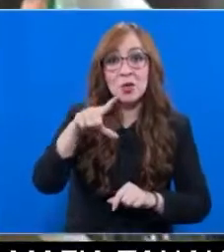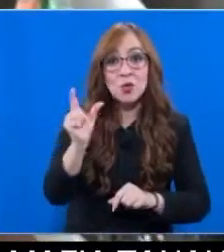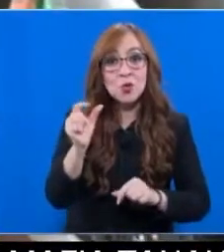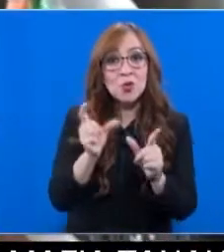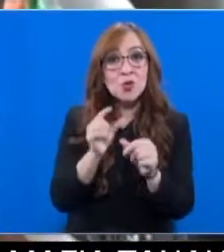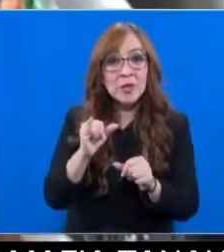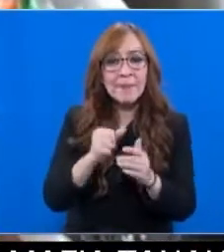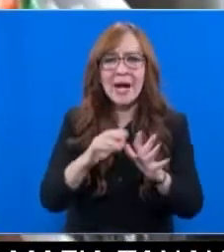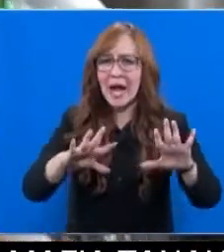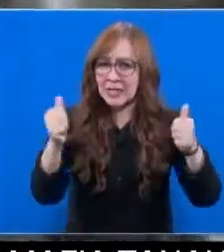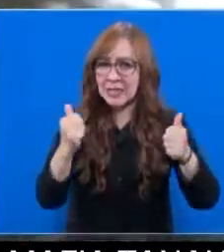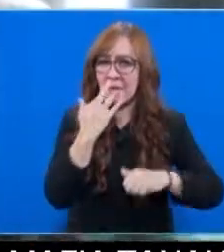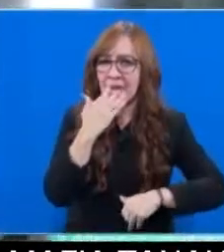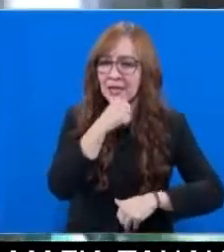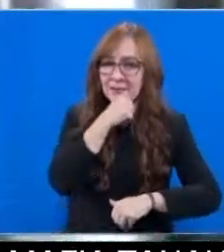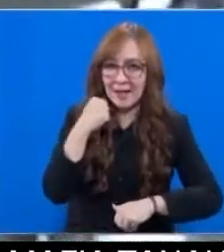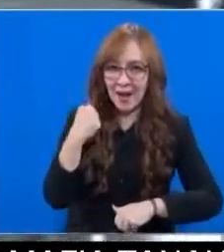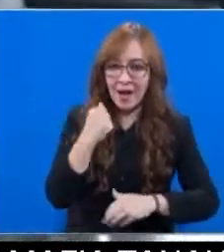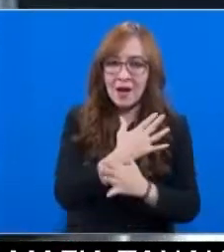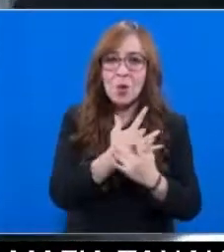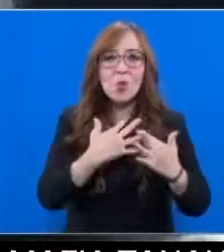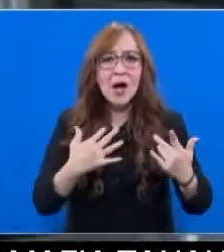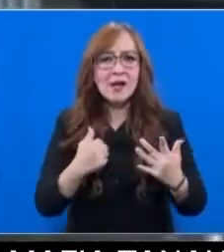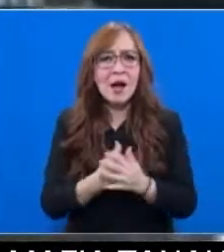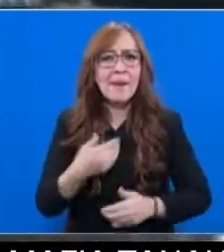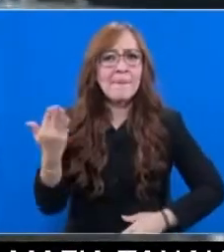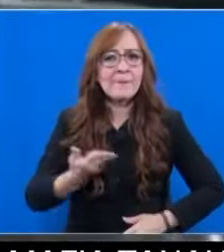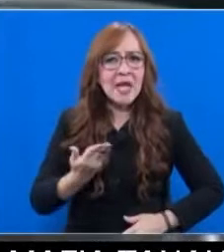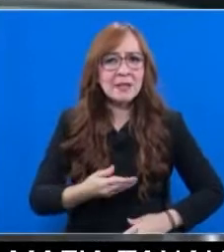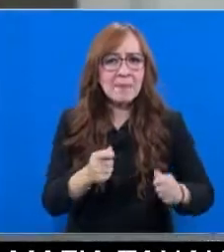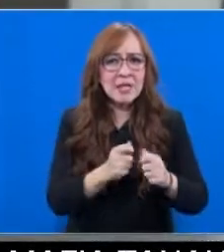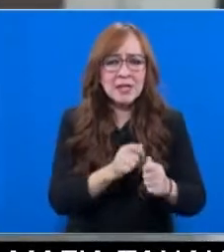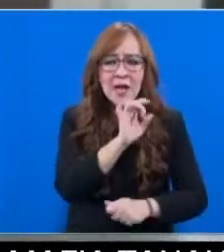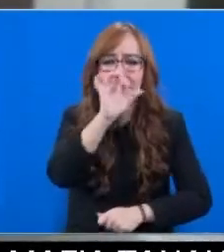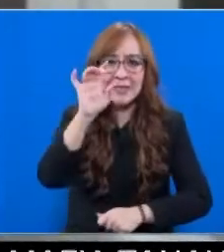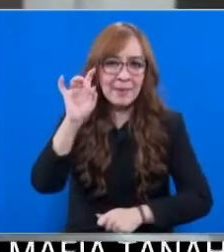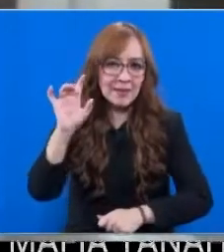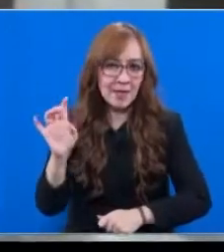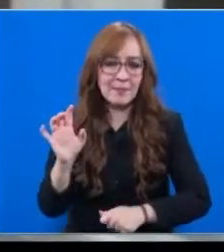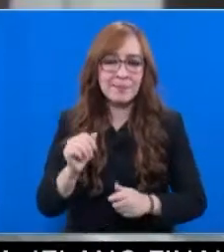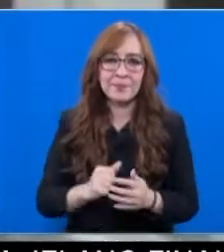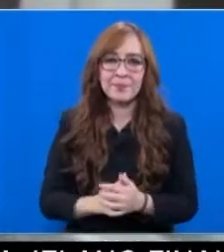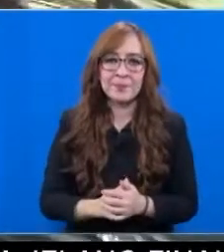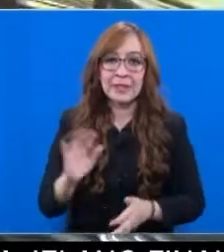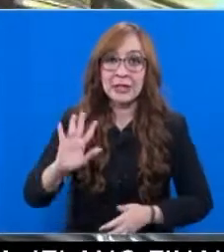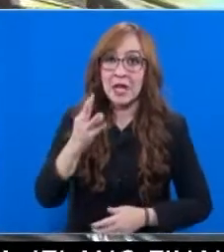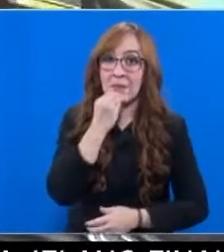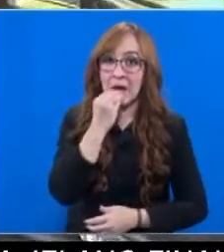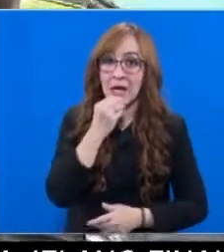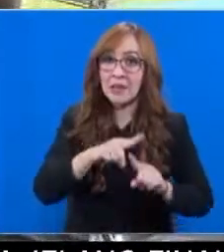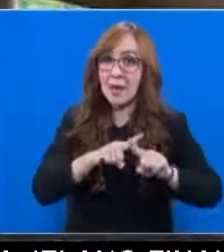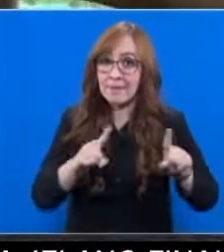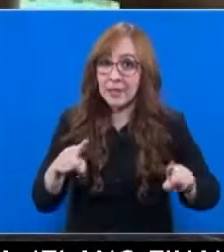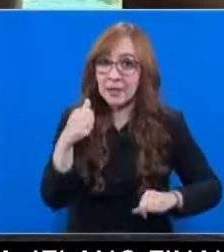merah. Tak heran jika warga kemudian berkreasi membuat makanan dengan bahan utama beras merah. Tak hanya makanan loh, beras merah